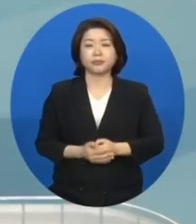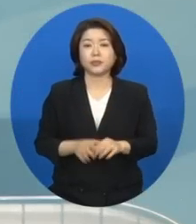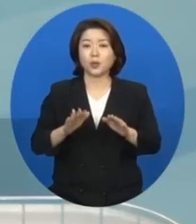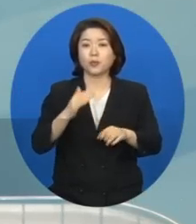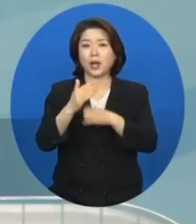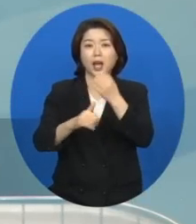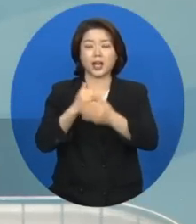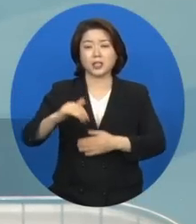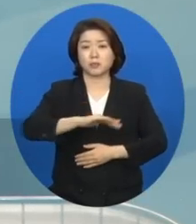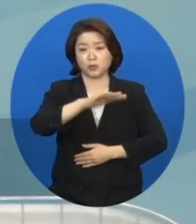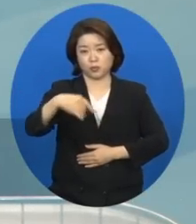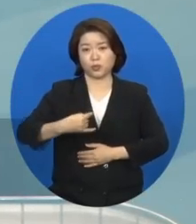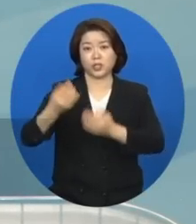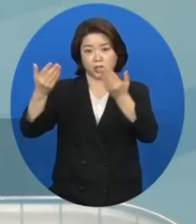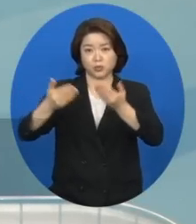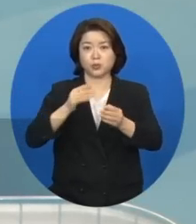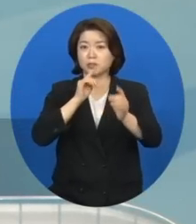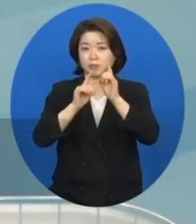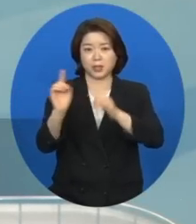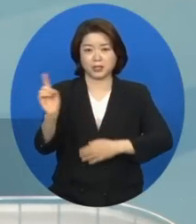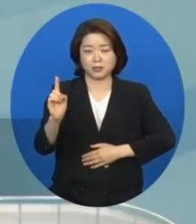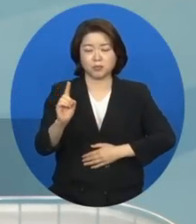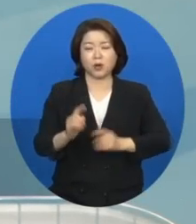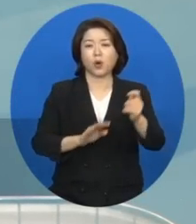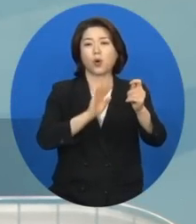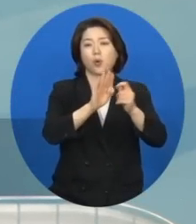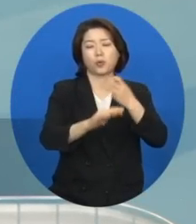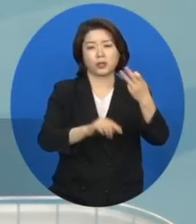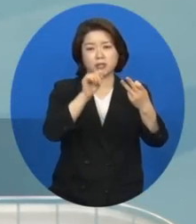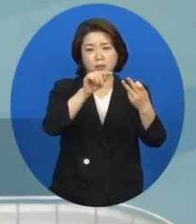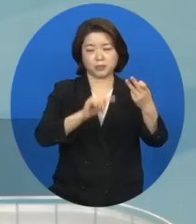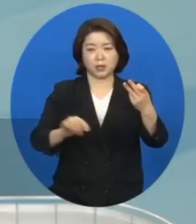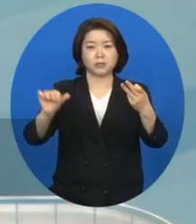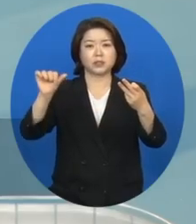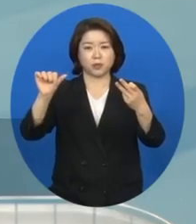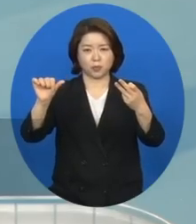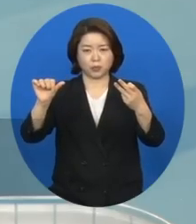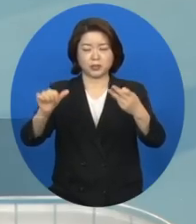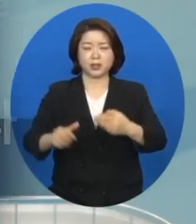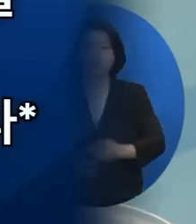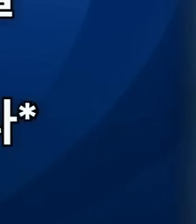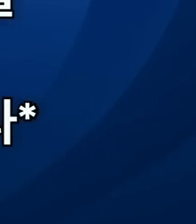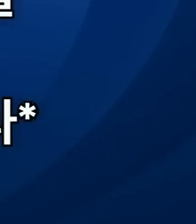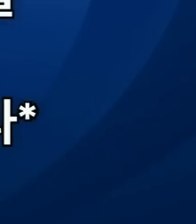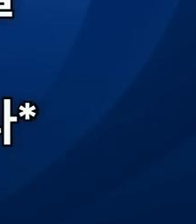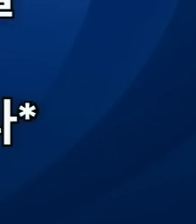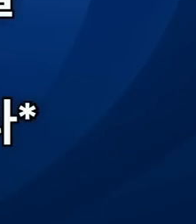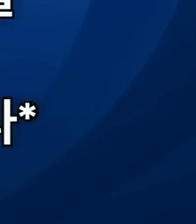오늘 하나님께서 우리에게 주신 말씀은 고린도후서 13장 5절 말씀입니다.